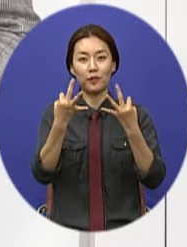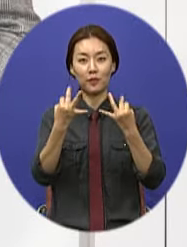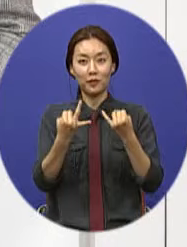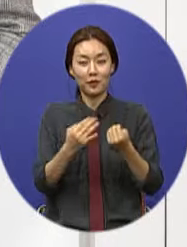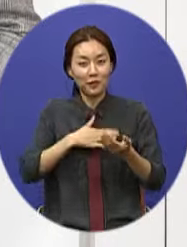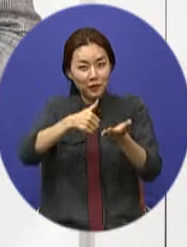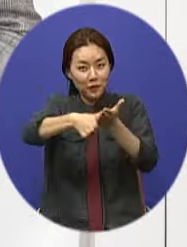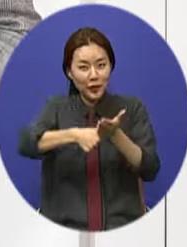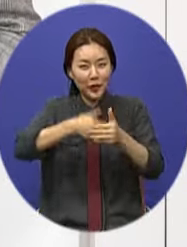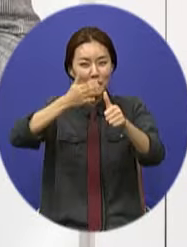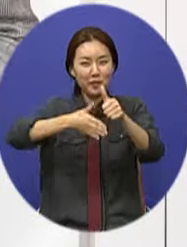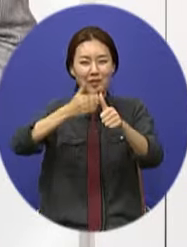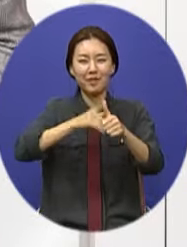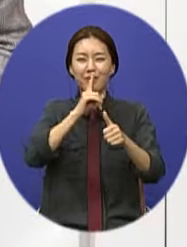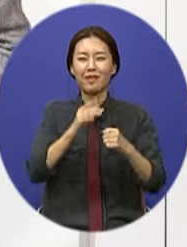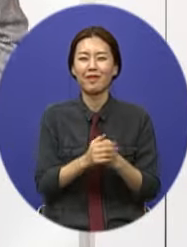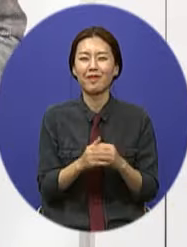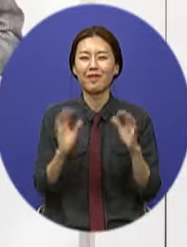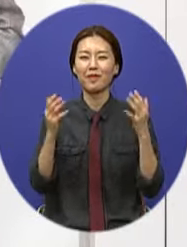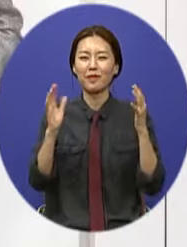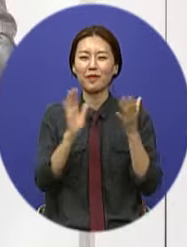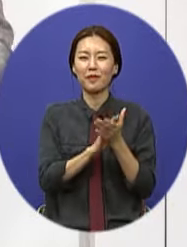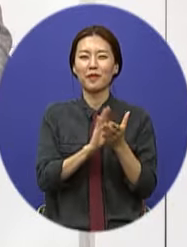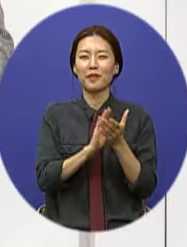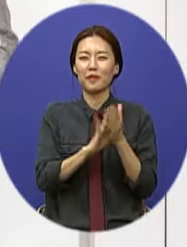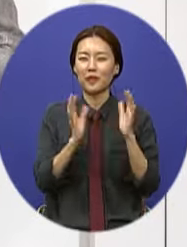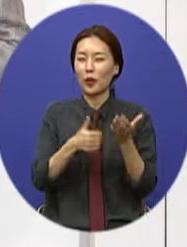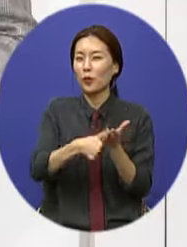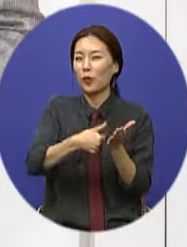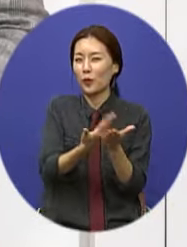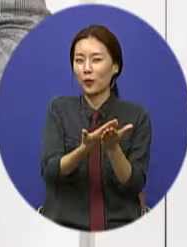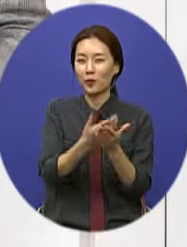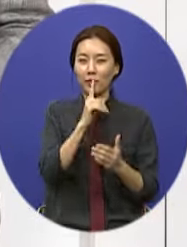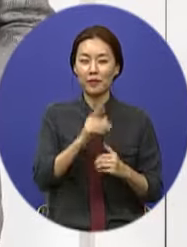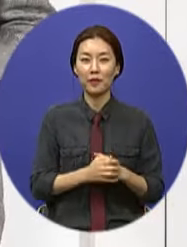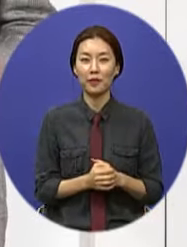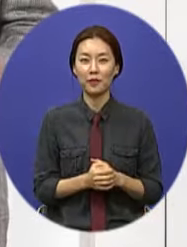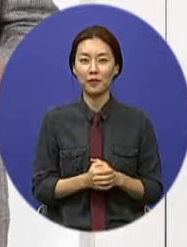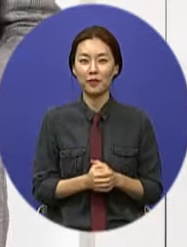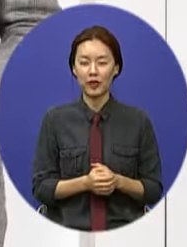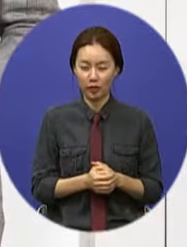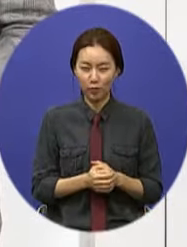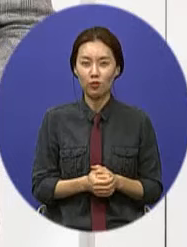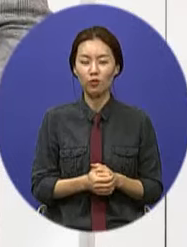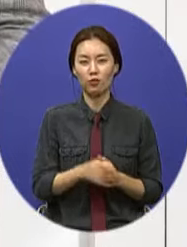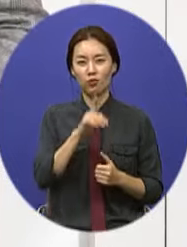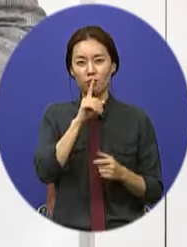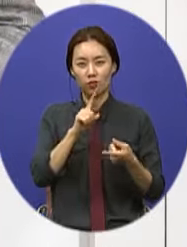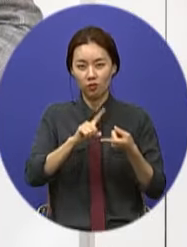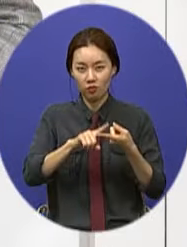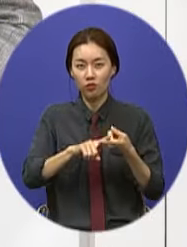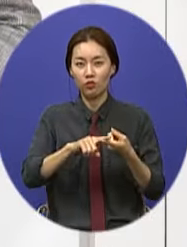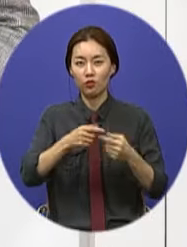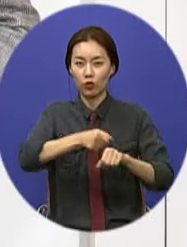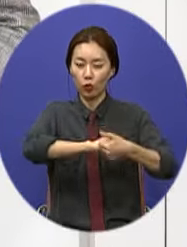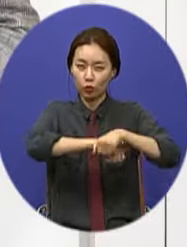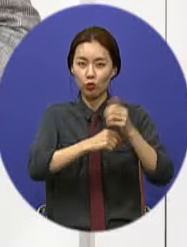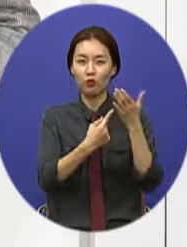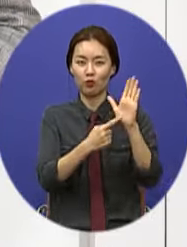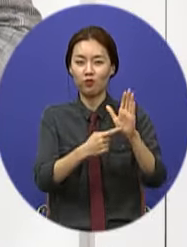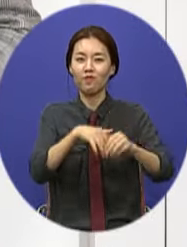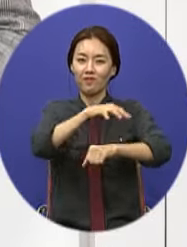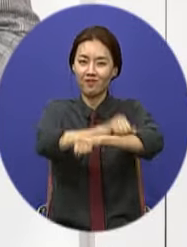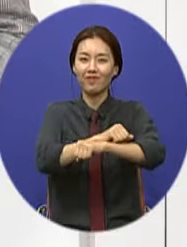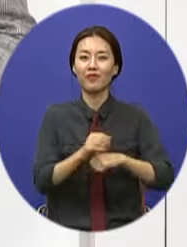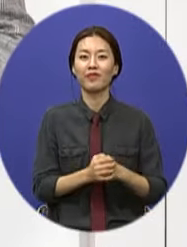좀 부탁합시다. 아유, 감사합니다. 표 좀 달라고. 뭐 그렇게 하셔야 됩니다. 그럼요. 네.